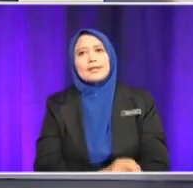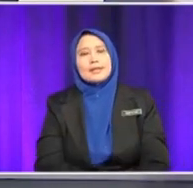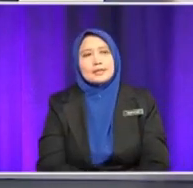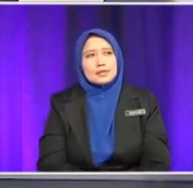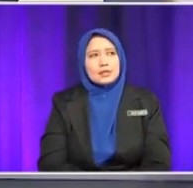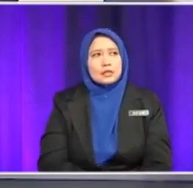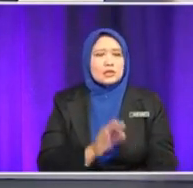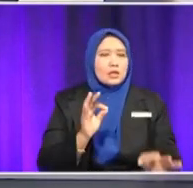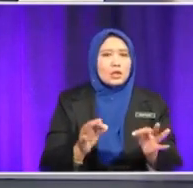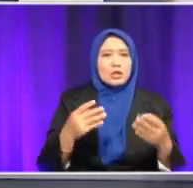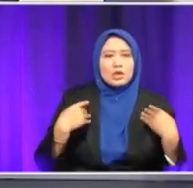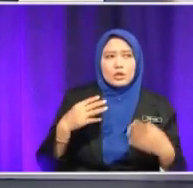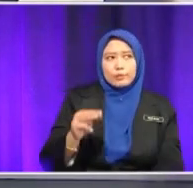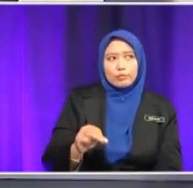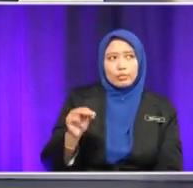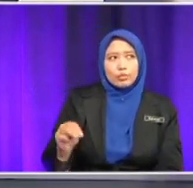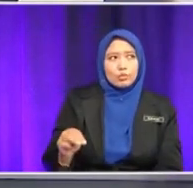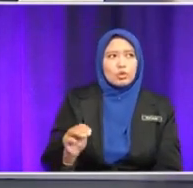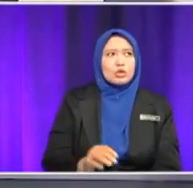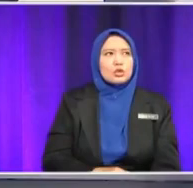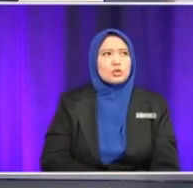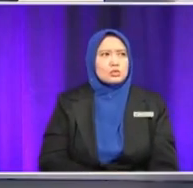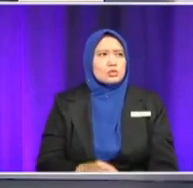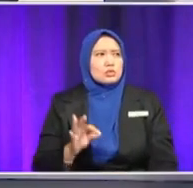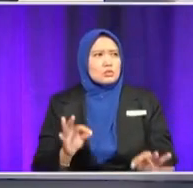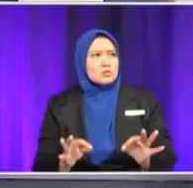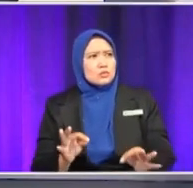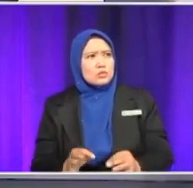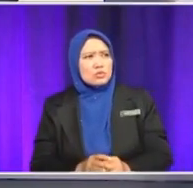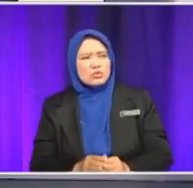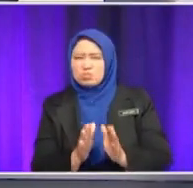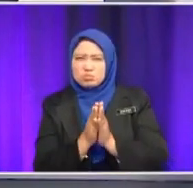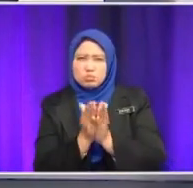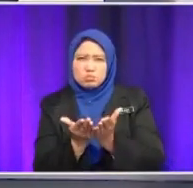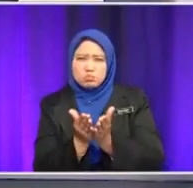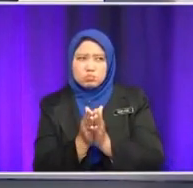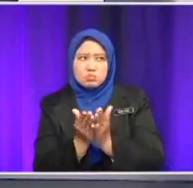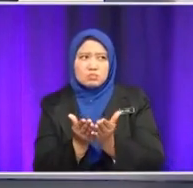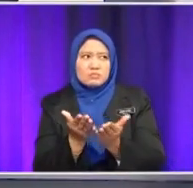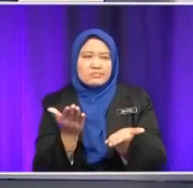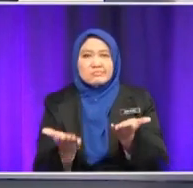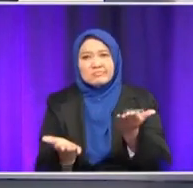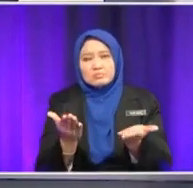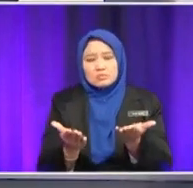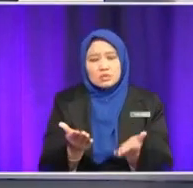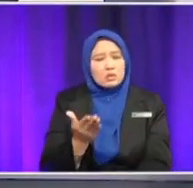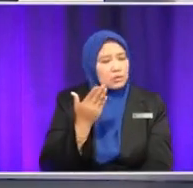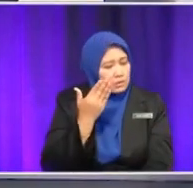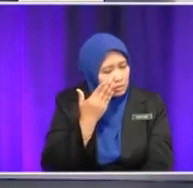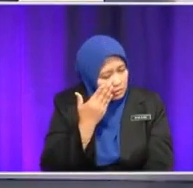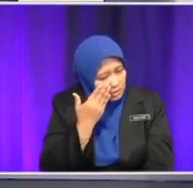diantara murid-murid kita ini kalau dia Bapak buku nih Ibu mungkin dia mengantuk